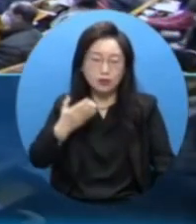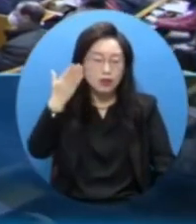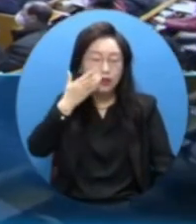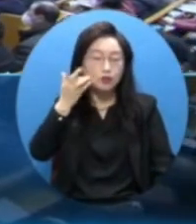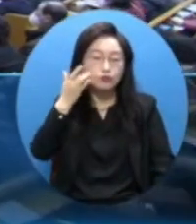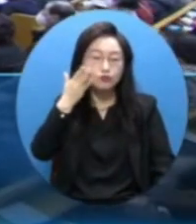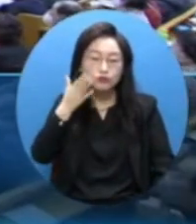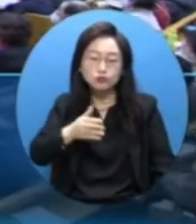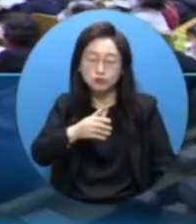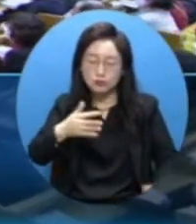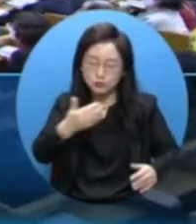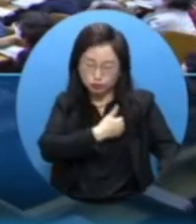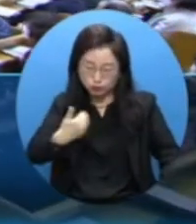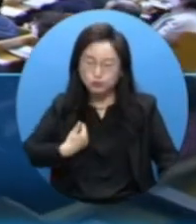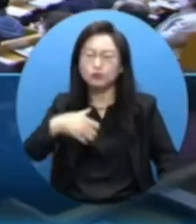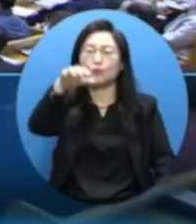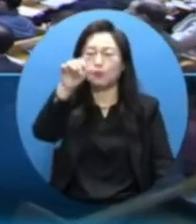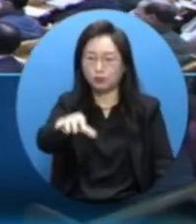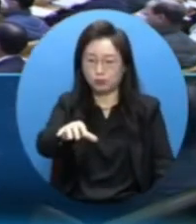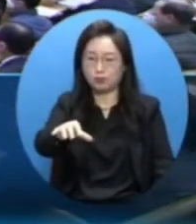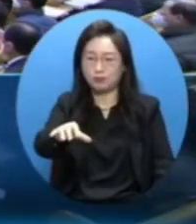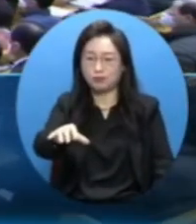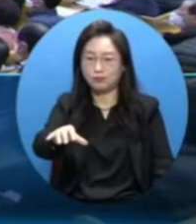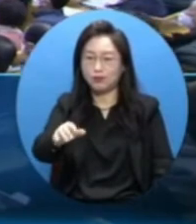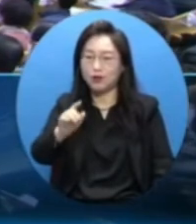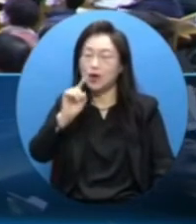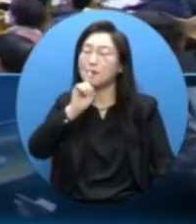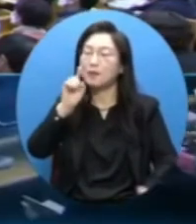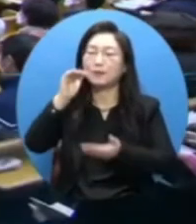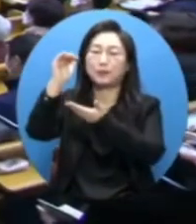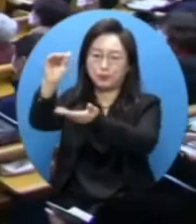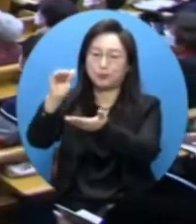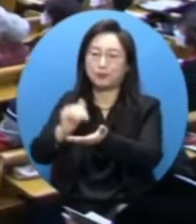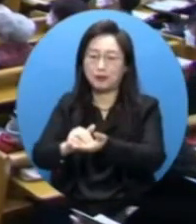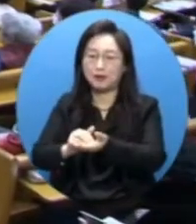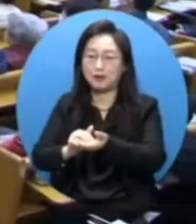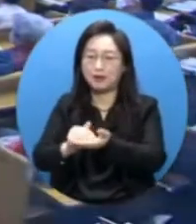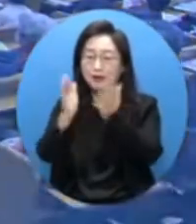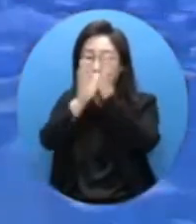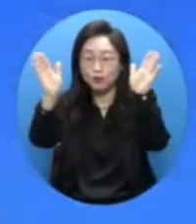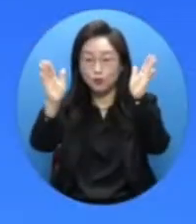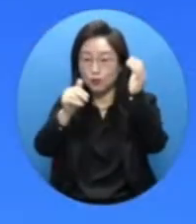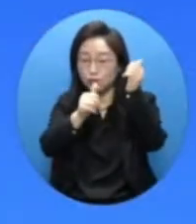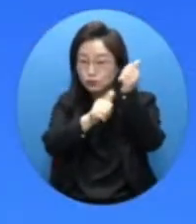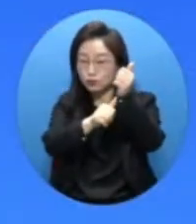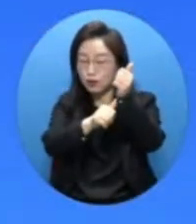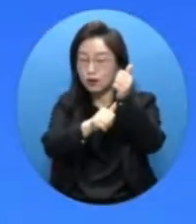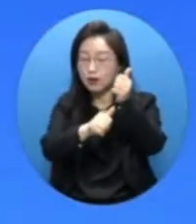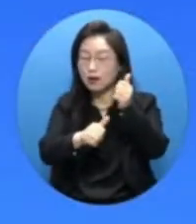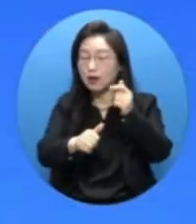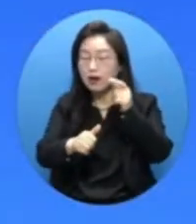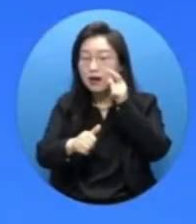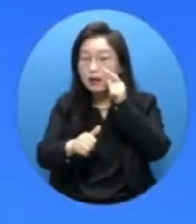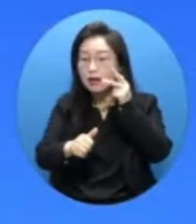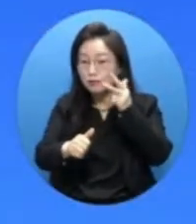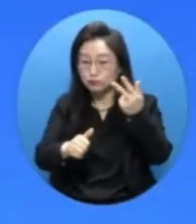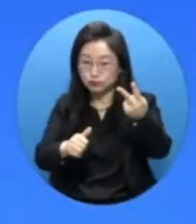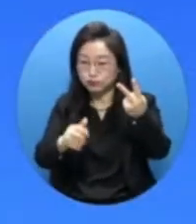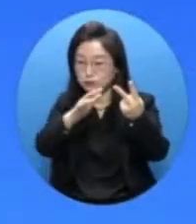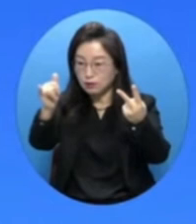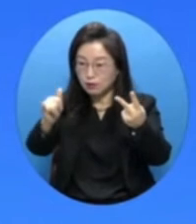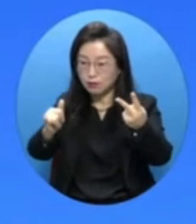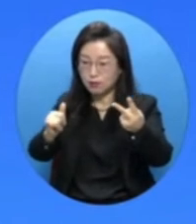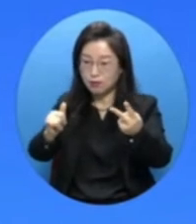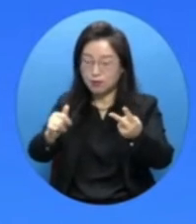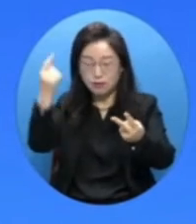땅이니라 적과 꿀이 흐른 땅이라고 그들에게 보고했습니다 여호수아 갈렙의 성실한 보고는 하나님 앞에서